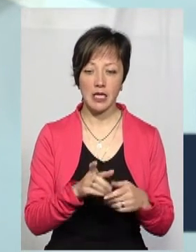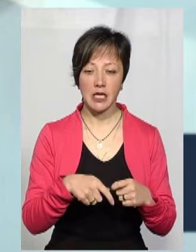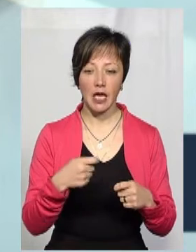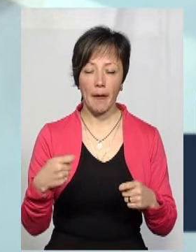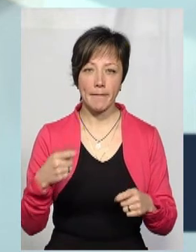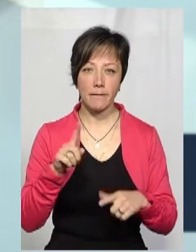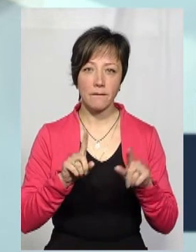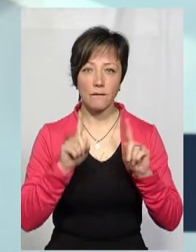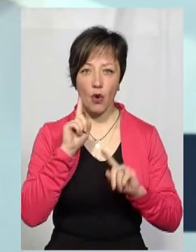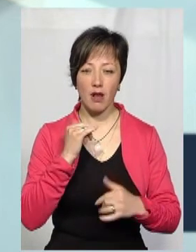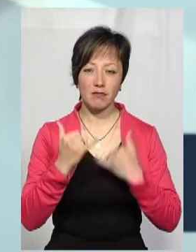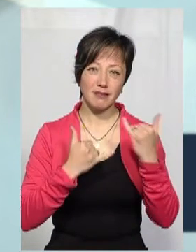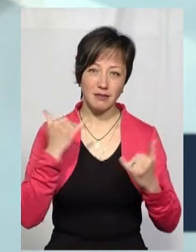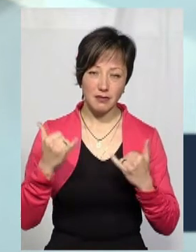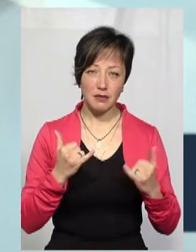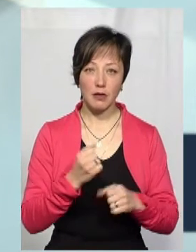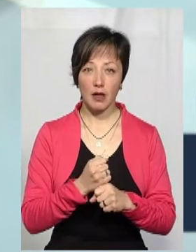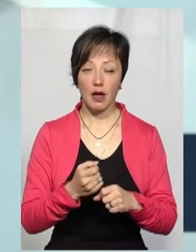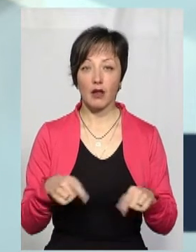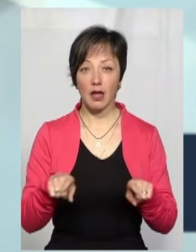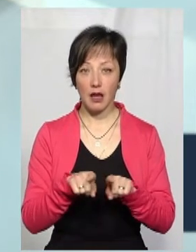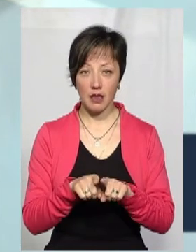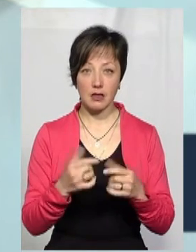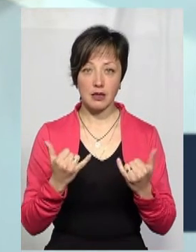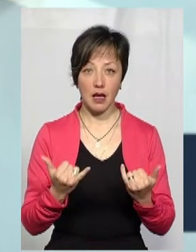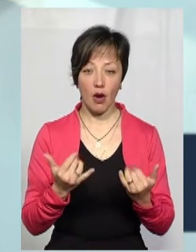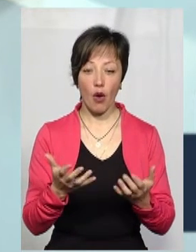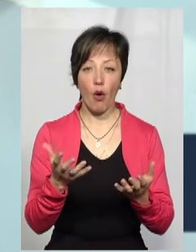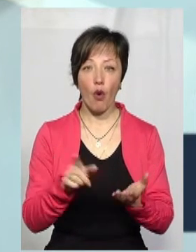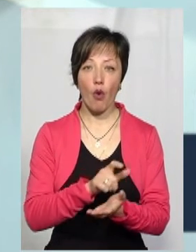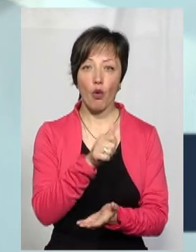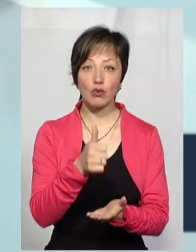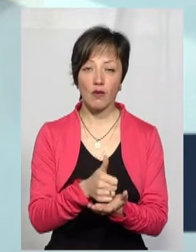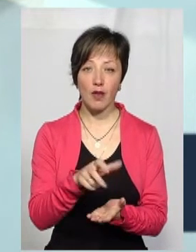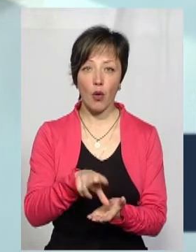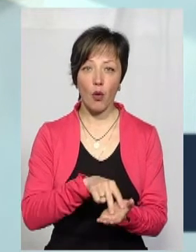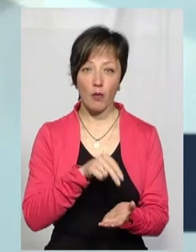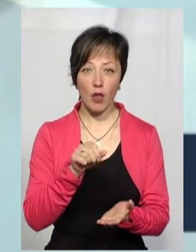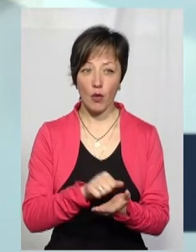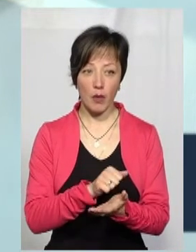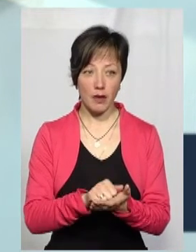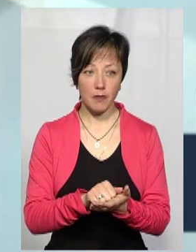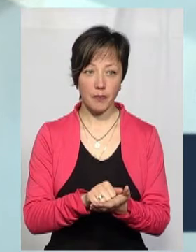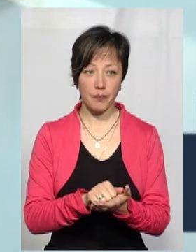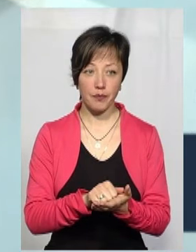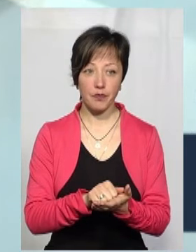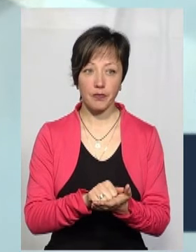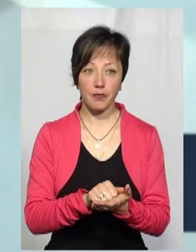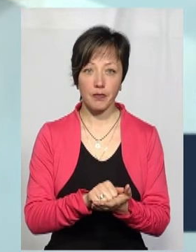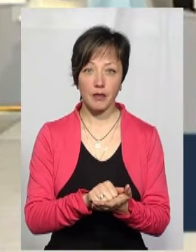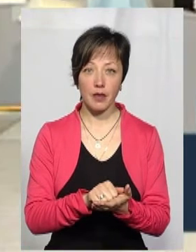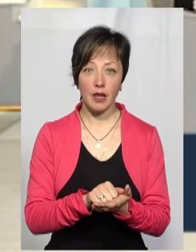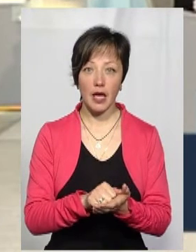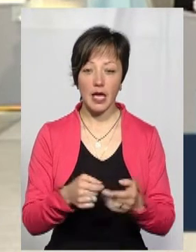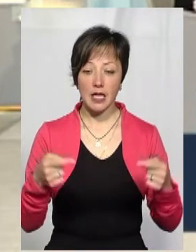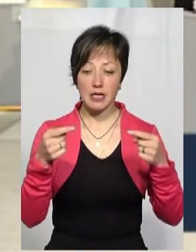поки обзванюють, поки роблять, але ми все ж таки беремо зараз основні копії документів, і не беремо копії документів, ми в основному